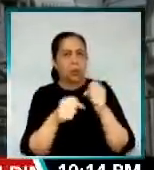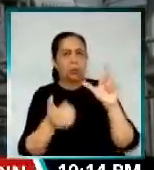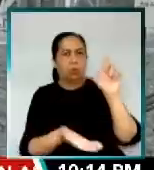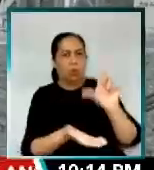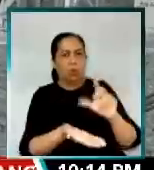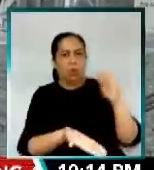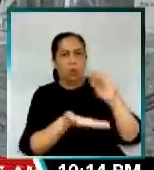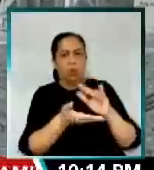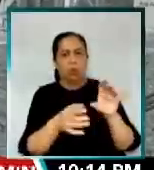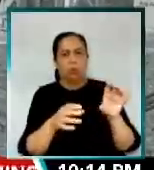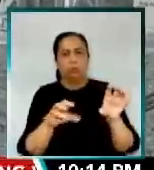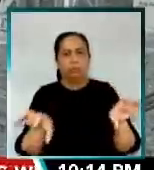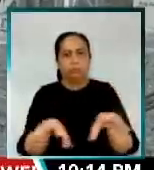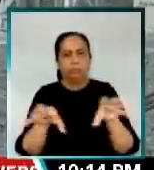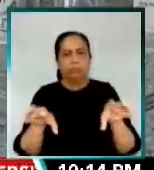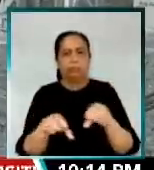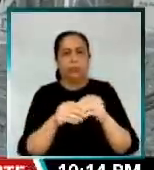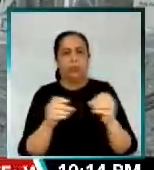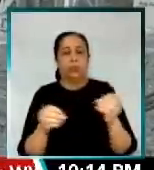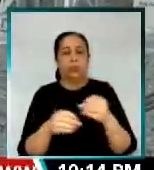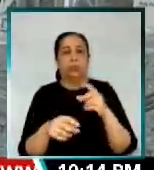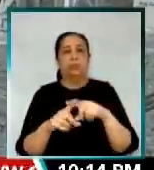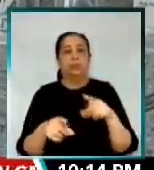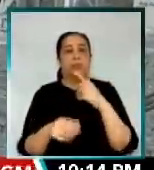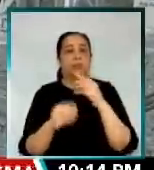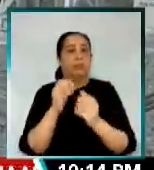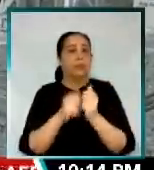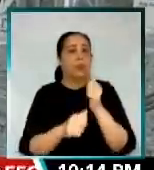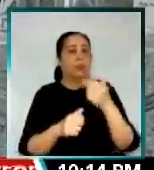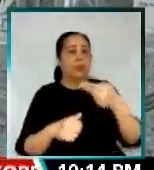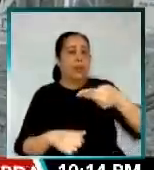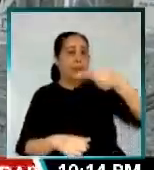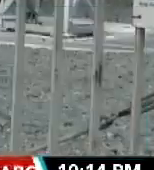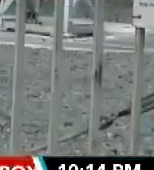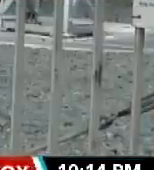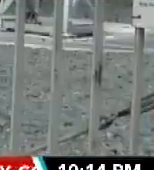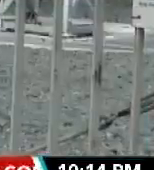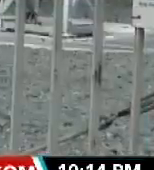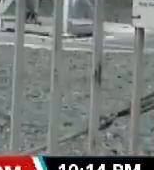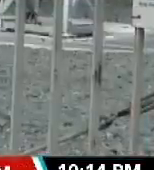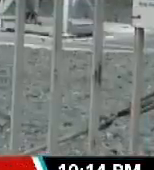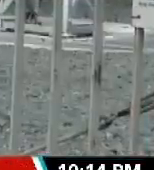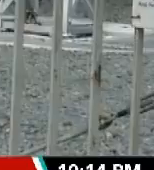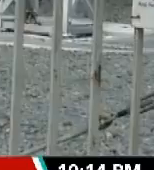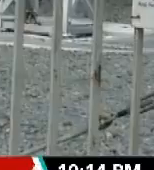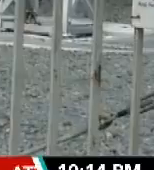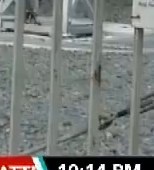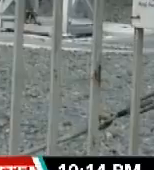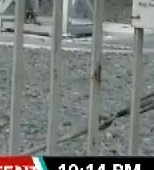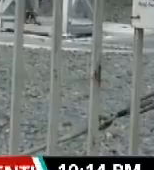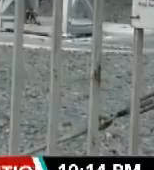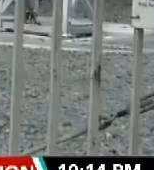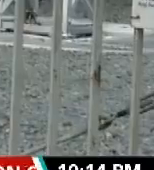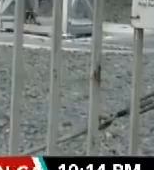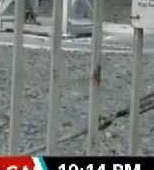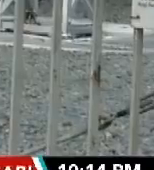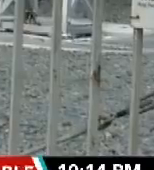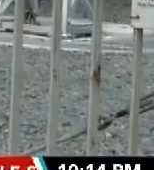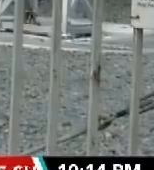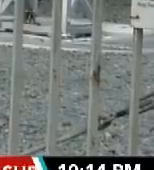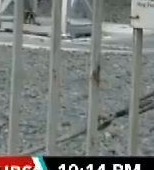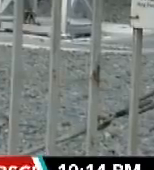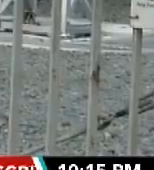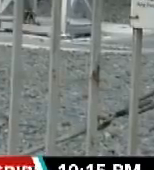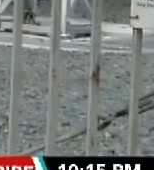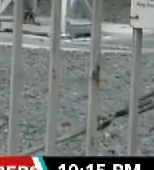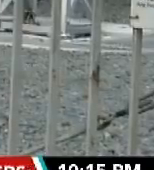activity. Ayon sa Meralco, kadalasang tumataas ang konsumo sa kuryente tuwing mainit ang lagay ng panahon dahil sa mas malakas na paggamit sa mga